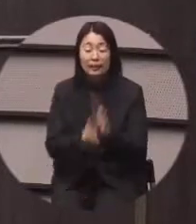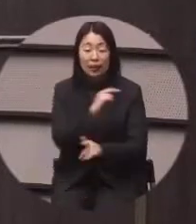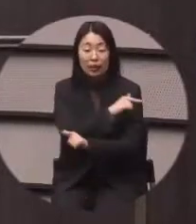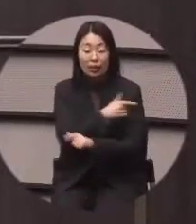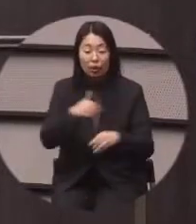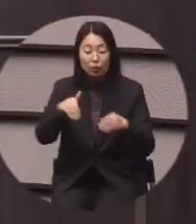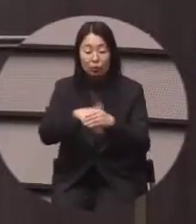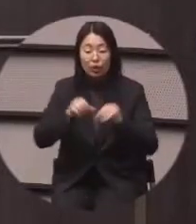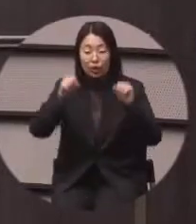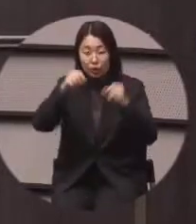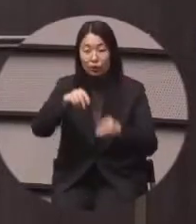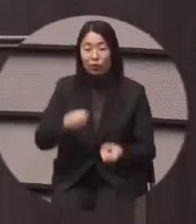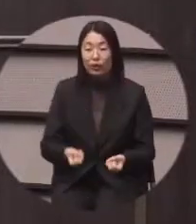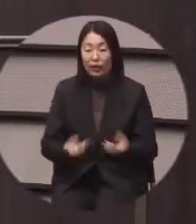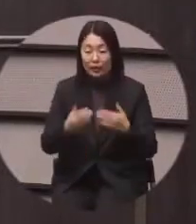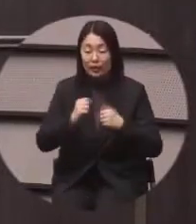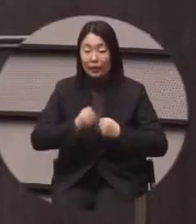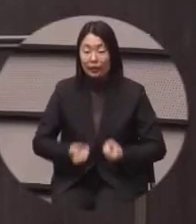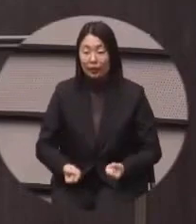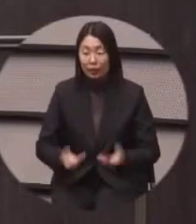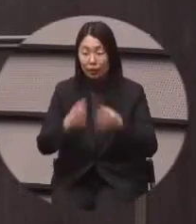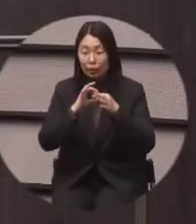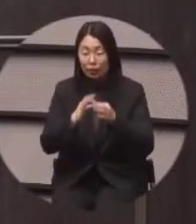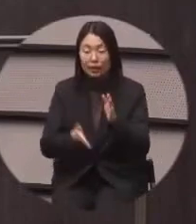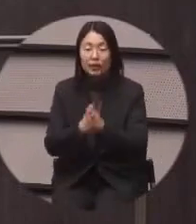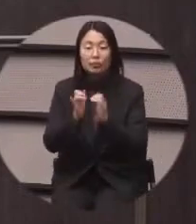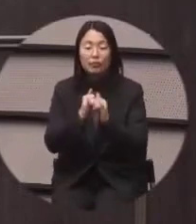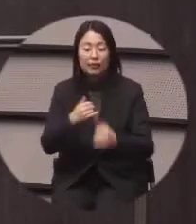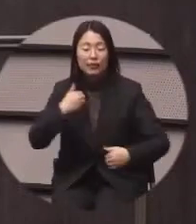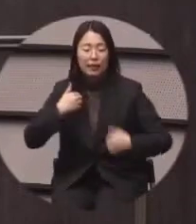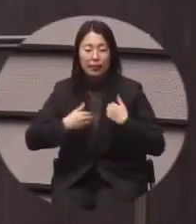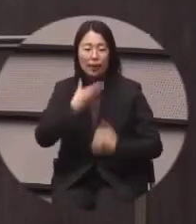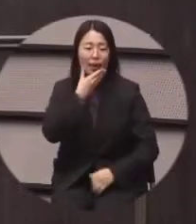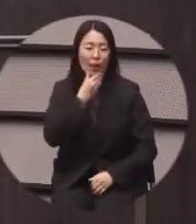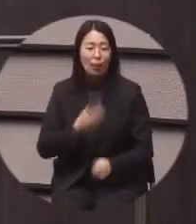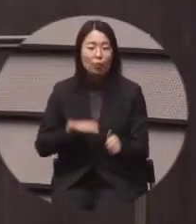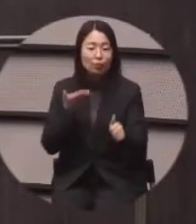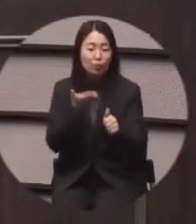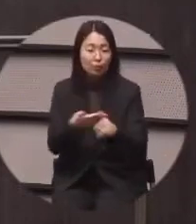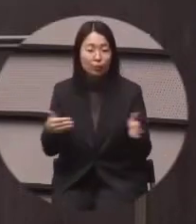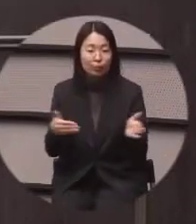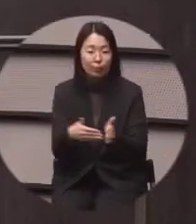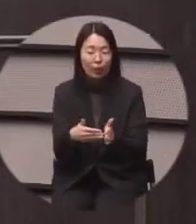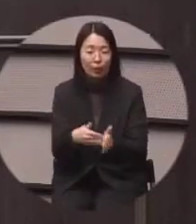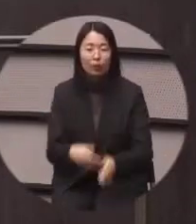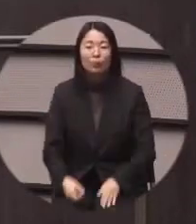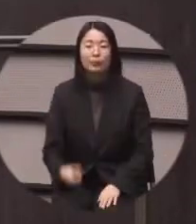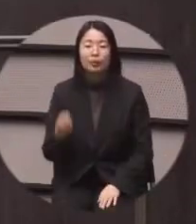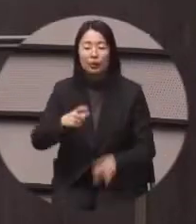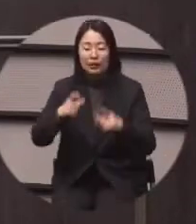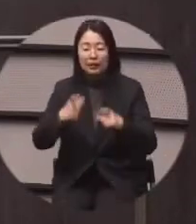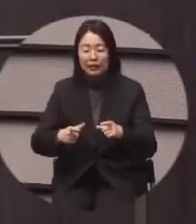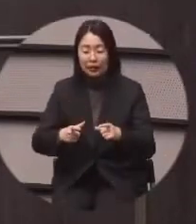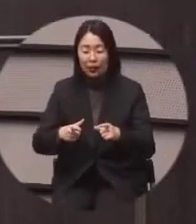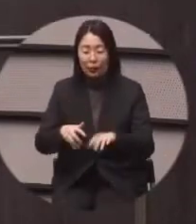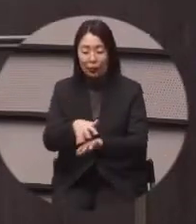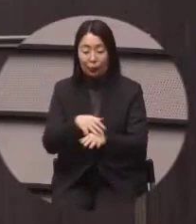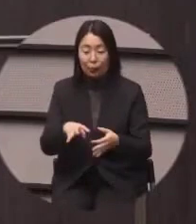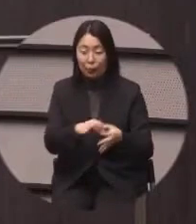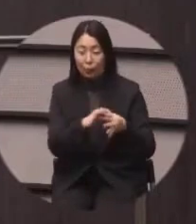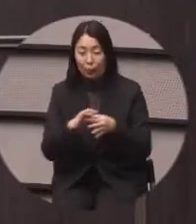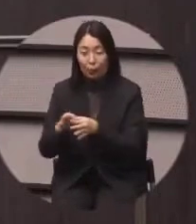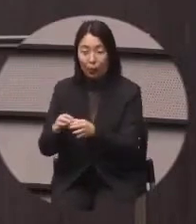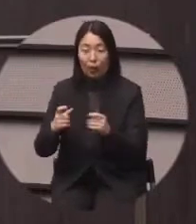다양한 문화체육 행사를 개최하여 시민분들에게 즐거움과 행복을 선사하였고 지역 네트워크를 강화하는